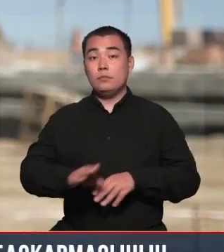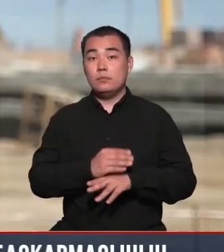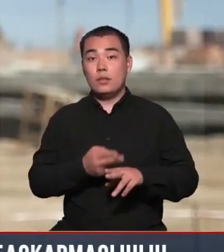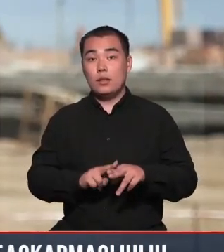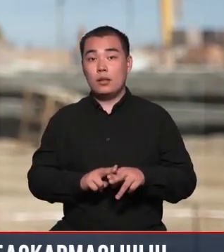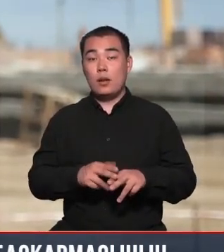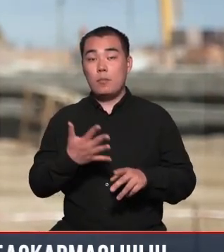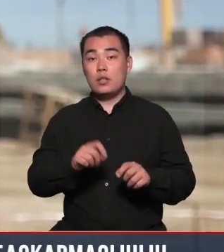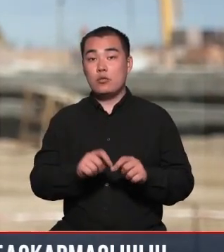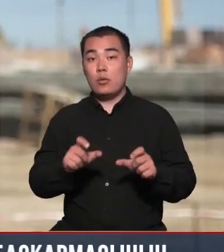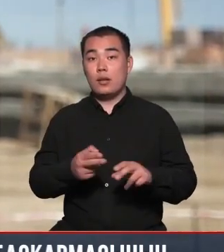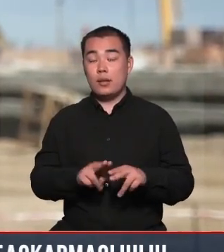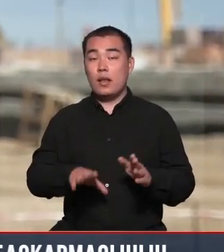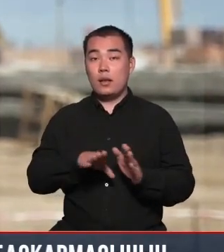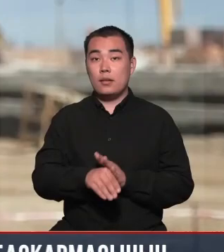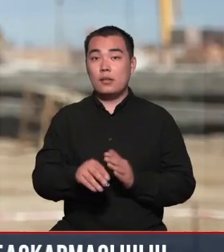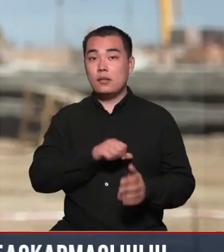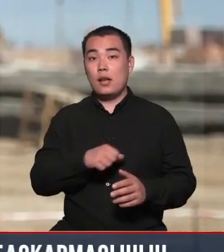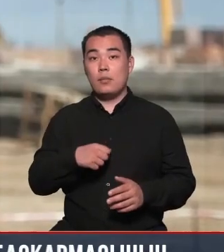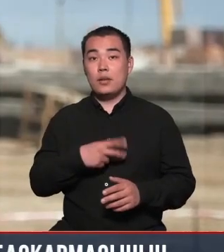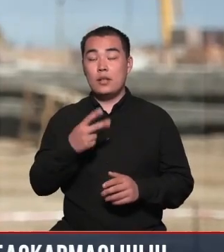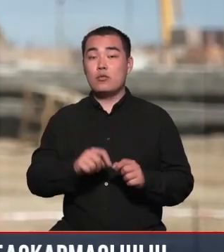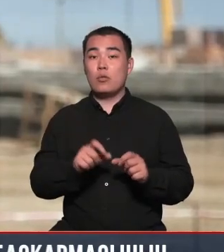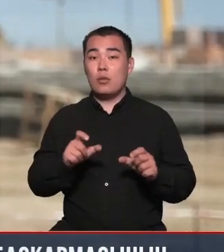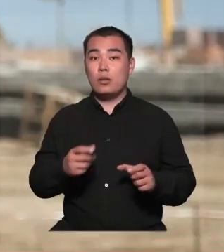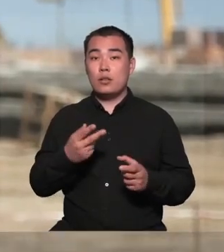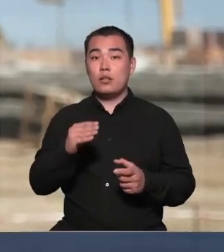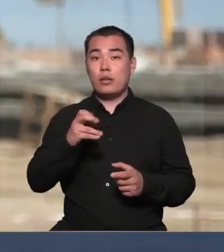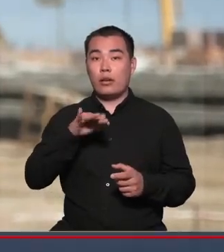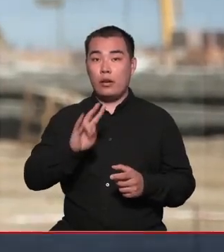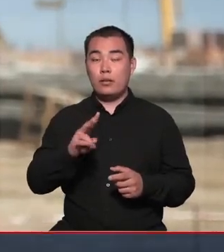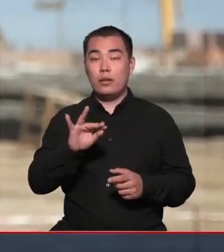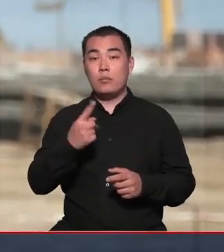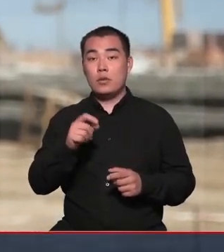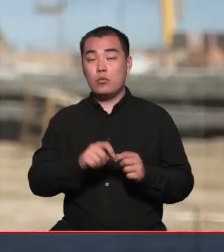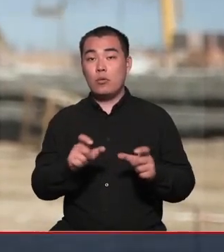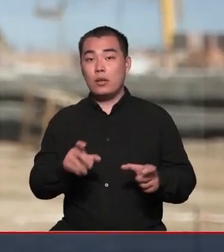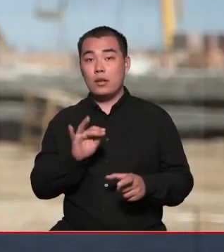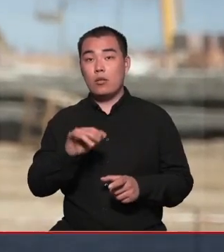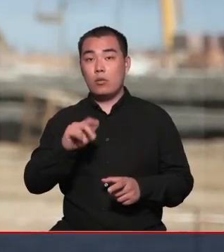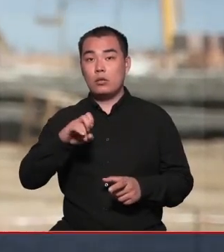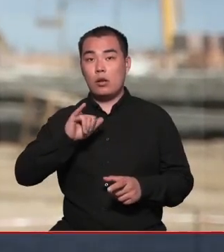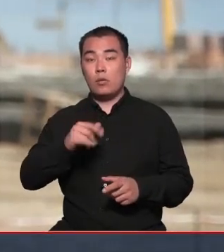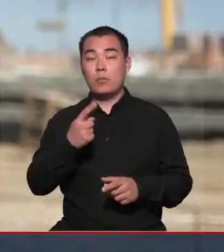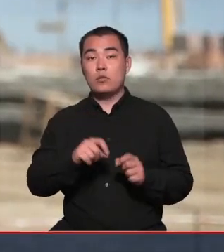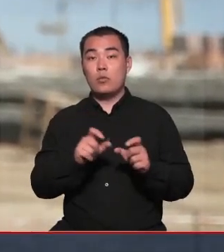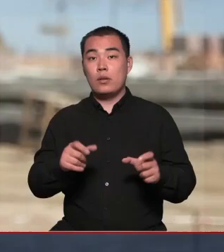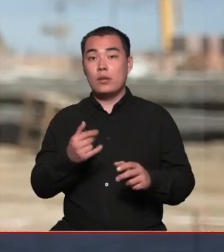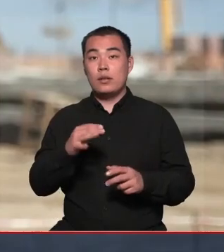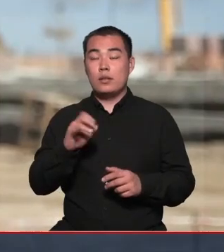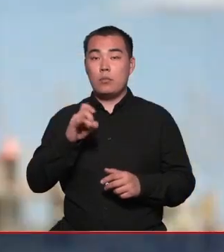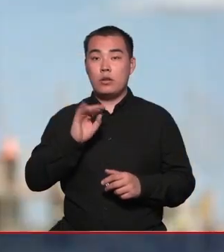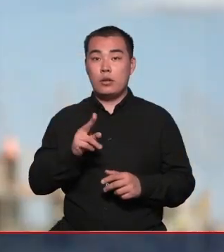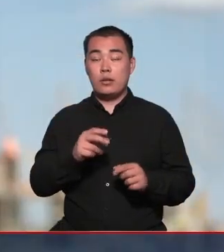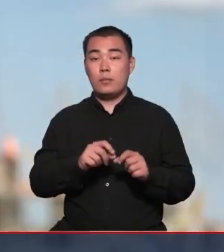5 мектеп кіреді, оның ішінде Жаңарқа ауданында 2 мектеп, Жезқазған қаласында тағы 1 мектеп, және де Ұлытау ауданында 1 мектеп, Сәтбаев қаласында 1